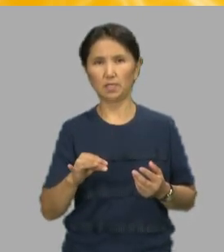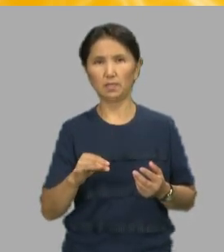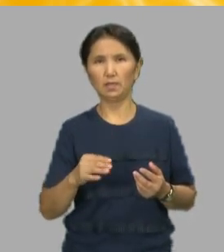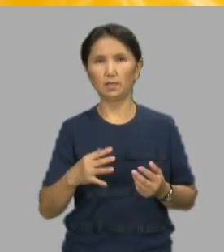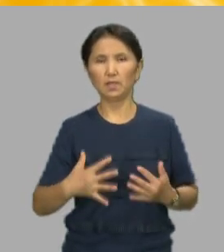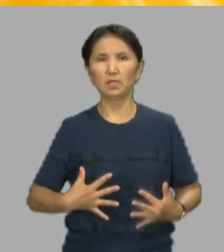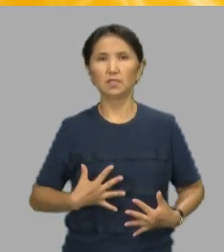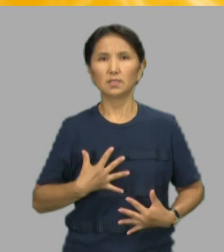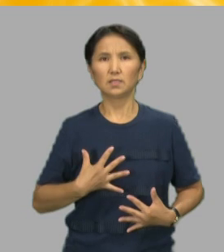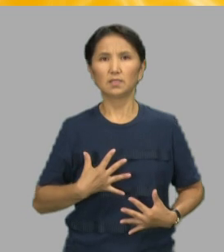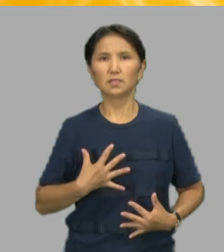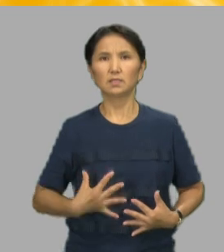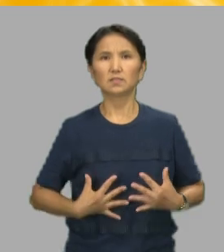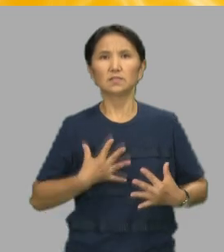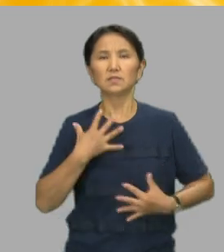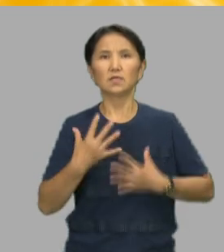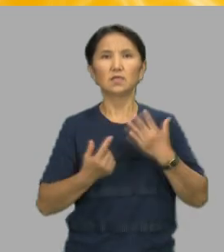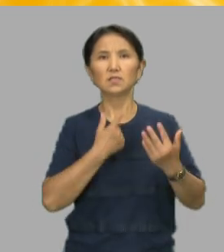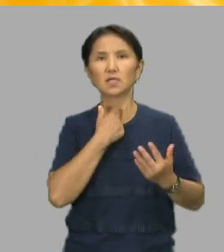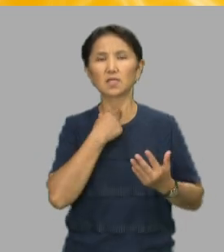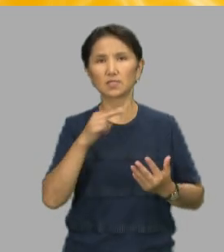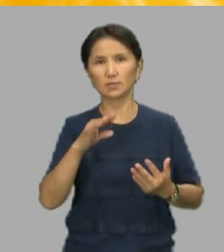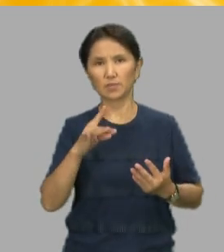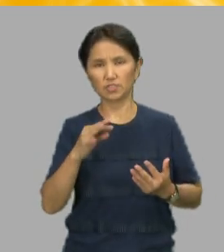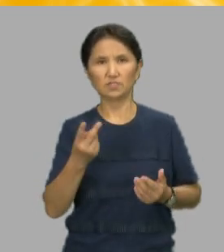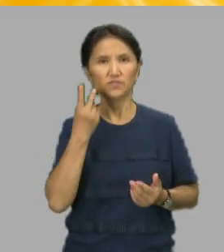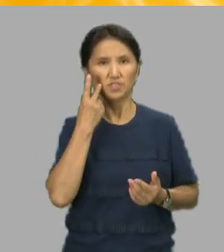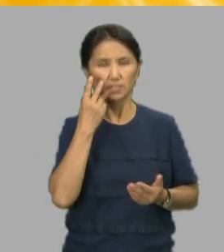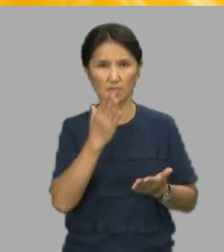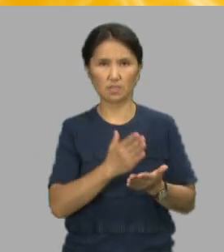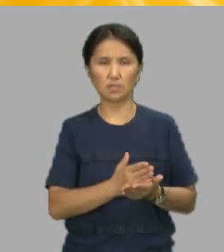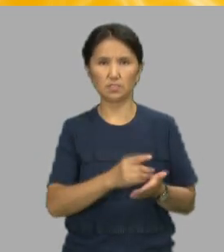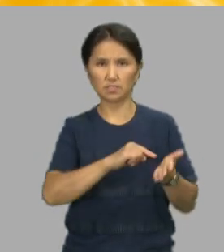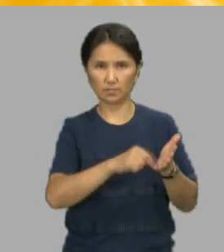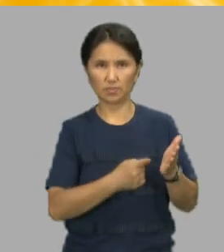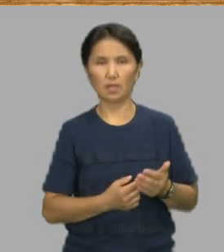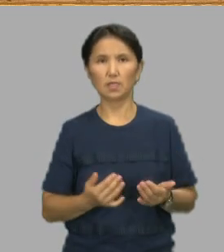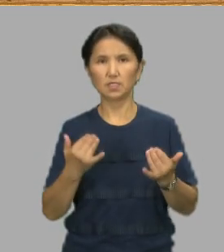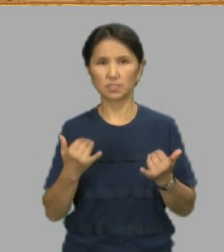При интонации перечисления всегда ставится запятая.